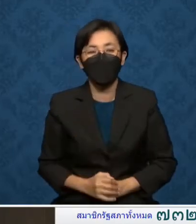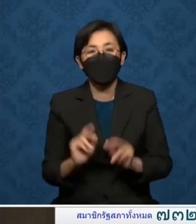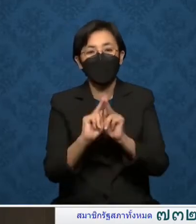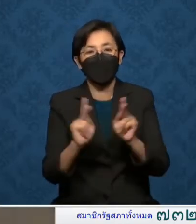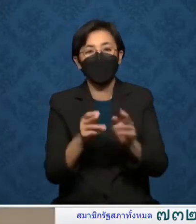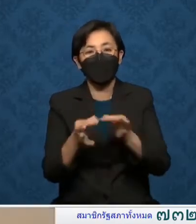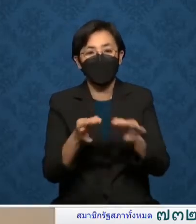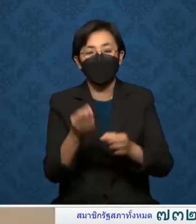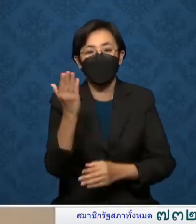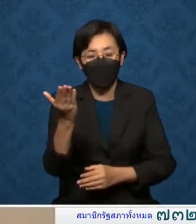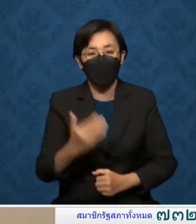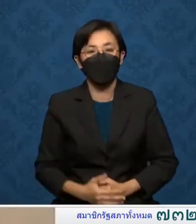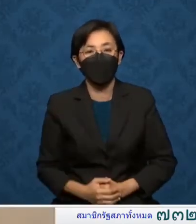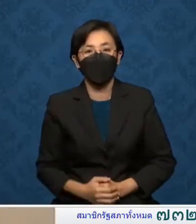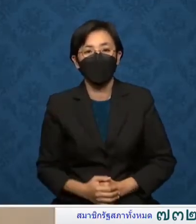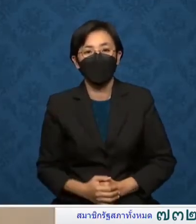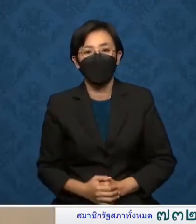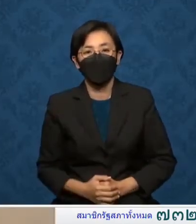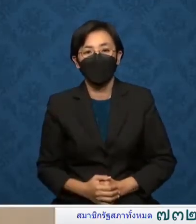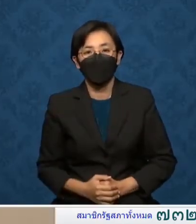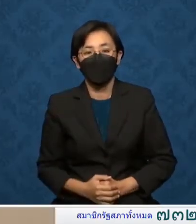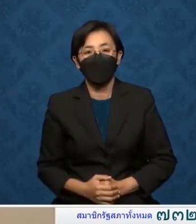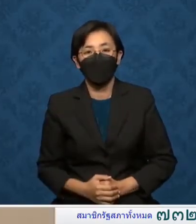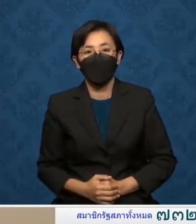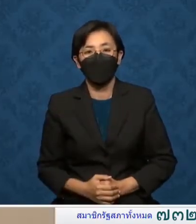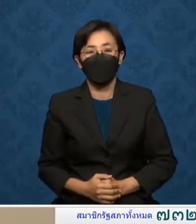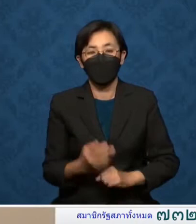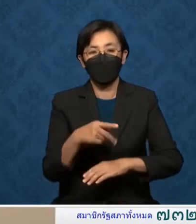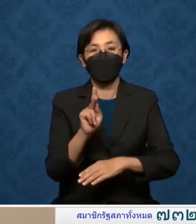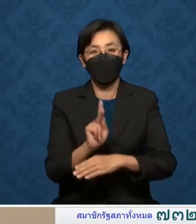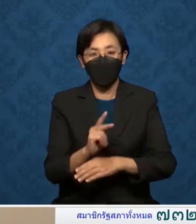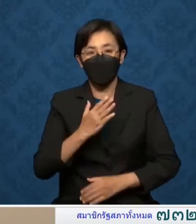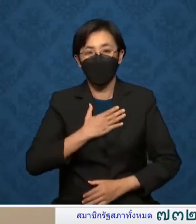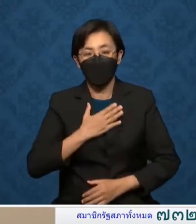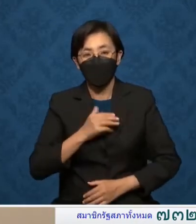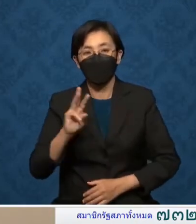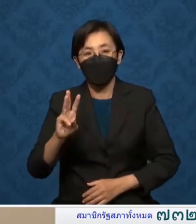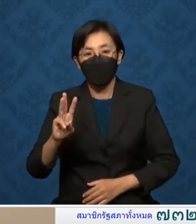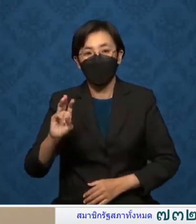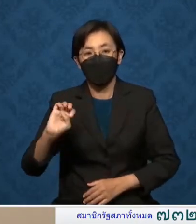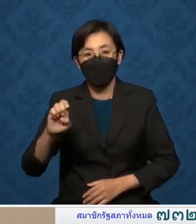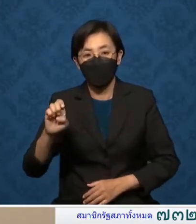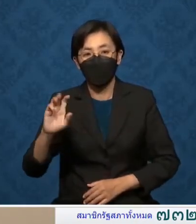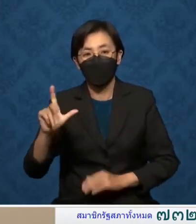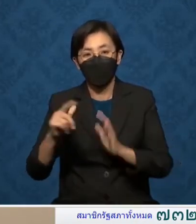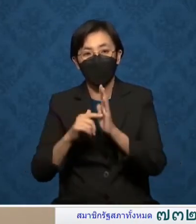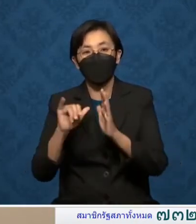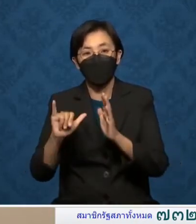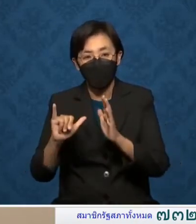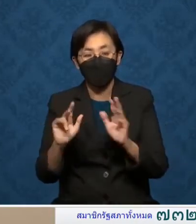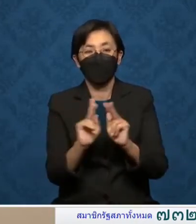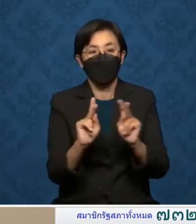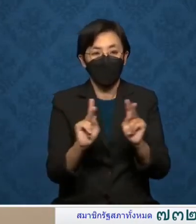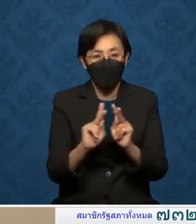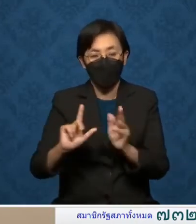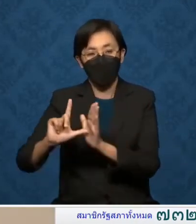บเรีนทานประทานครัผมในวชัยมคล กัปฏิการแล้วก็เลขาที่ก